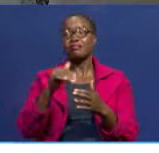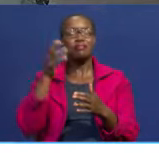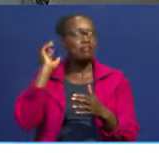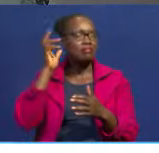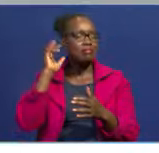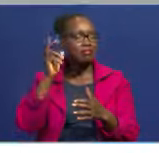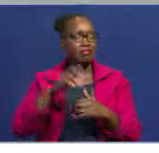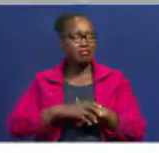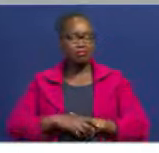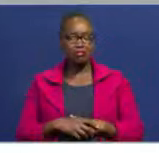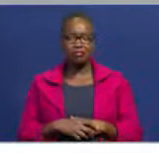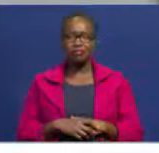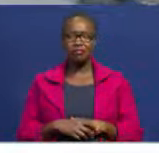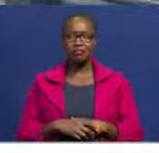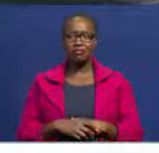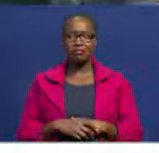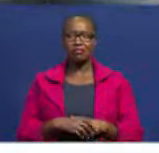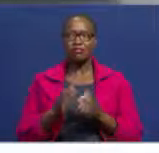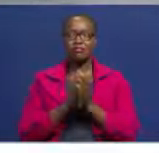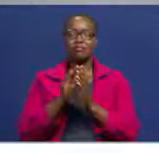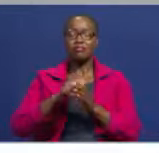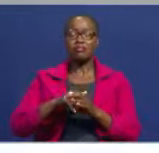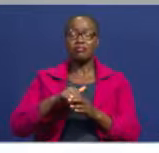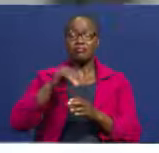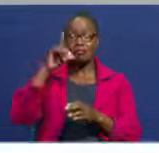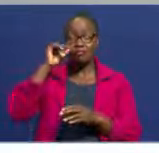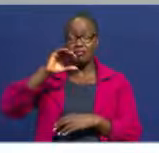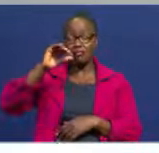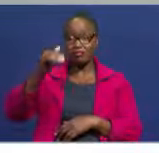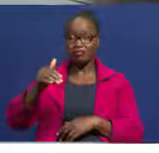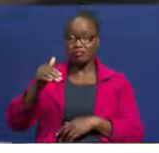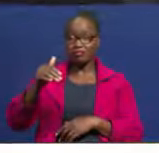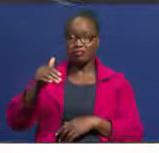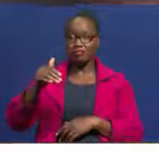wakatili. Katikati mwa jiji la Mombasa,